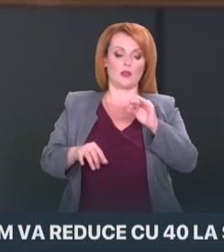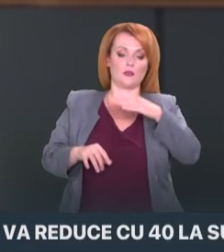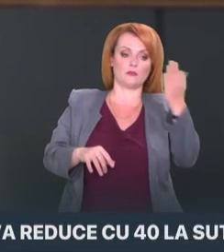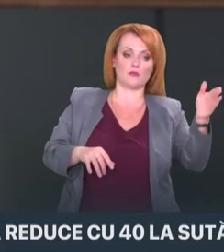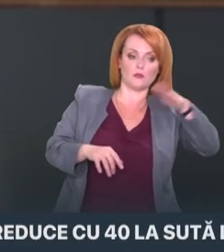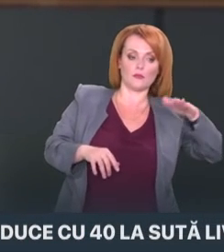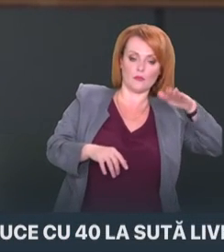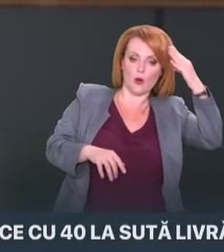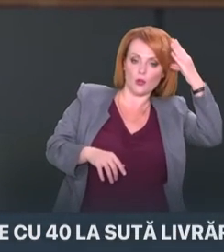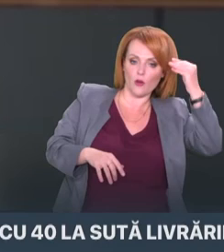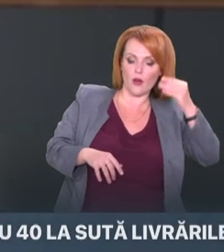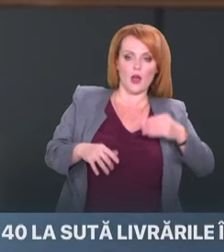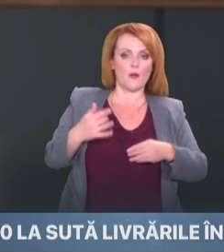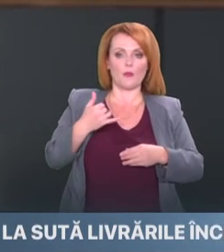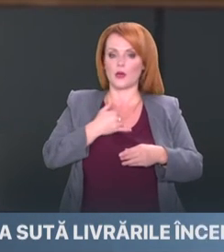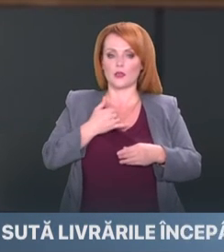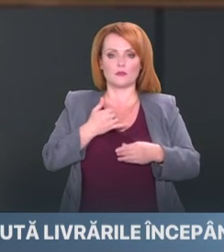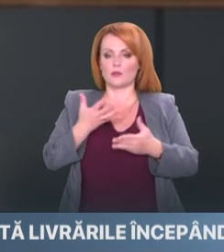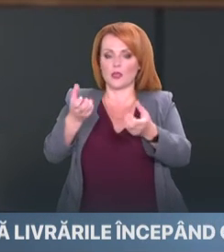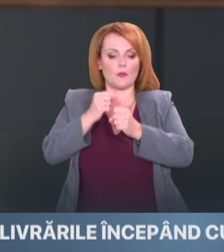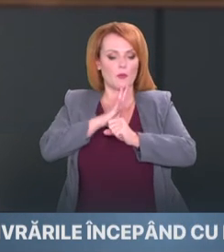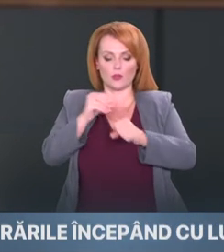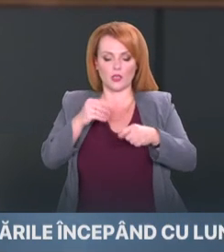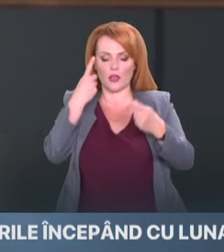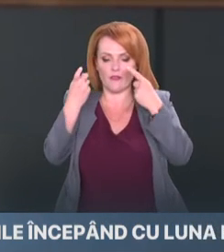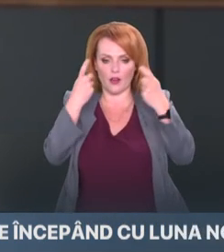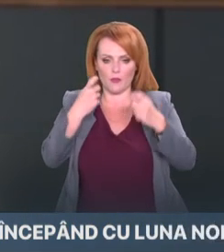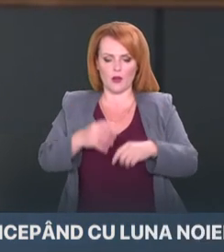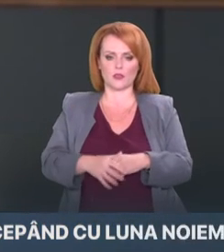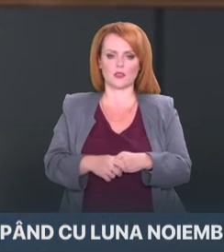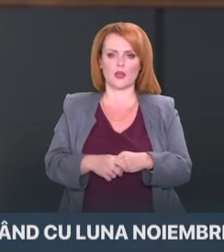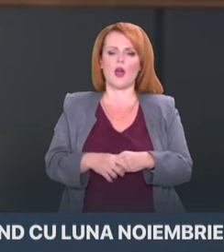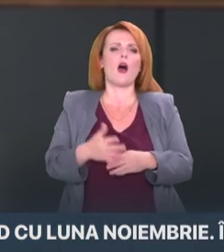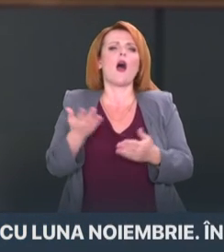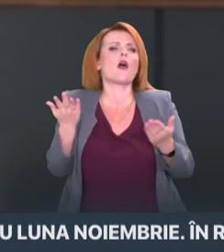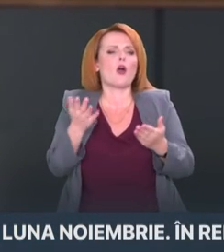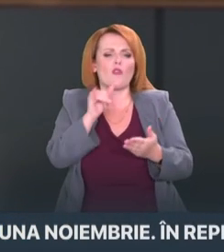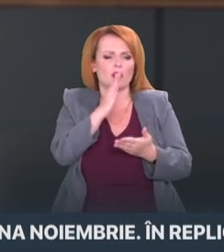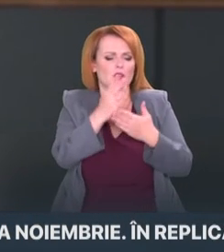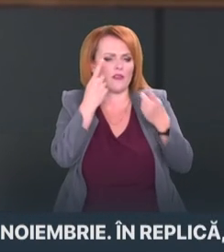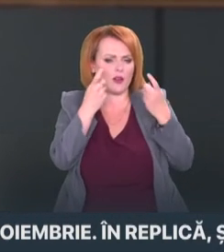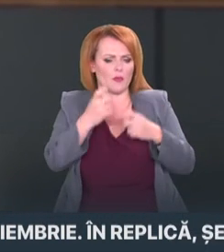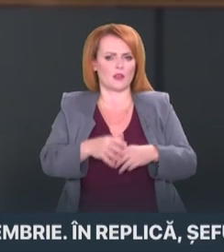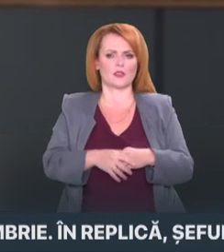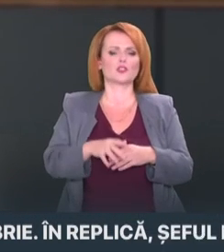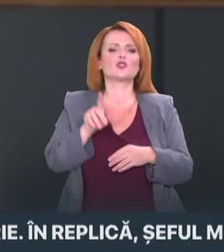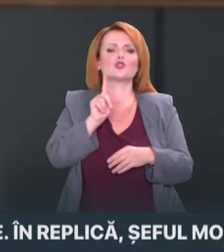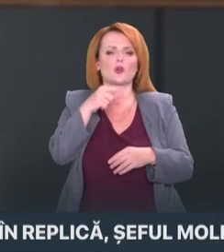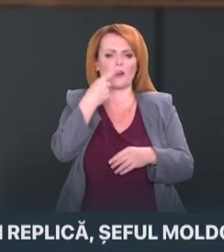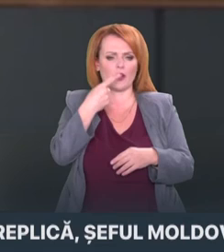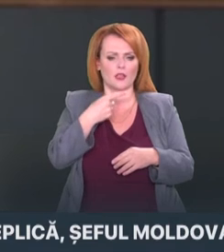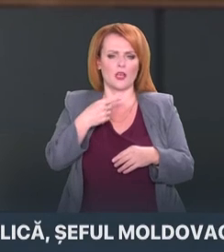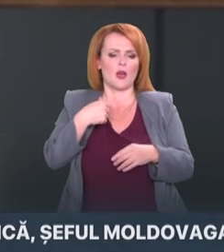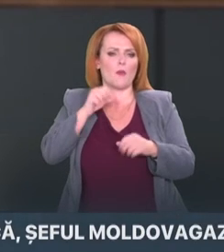de informație. Păi despre ce vorbesc atunci? Eu pot doar să am o presupunere că vorbesc despre situația în